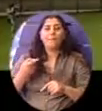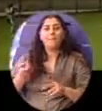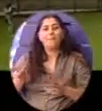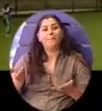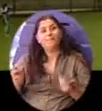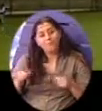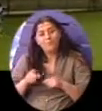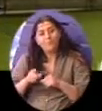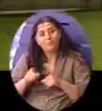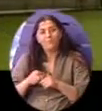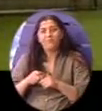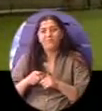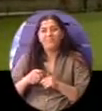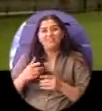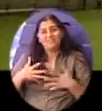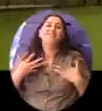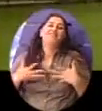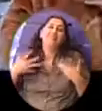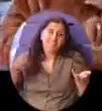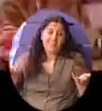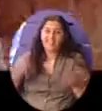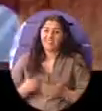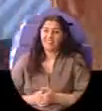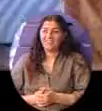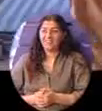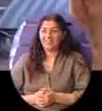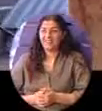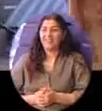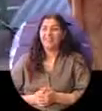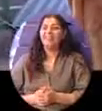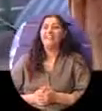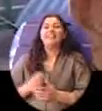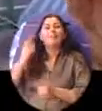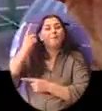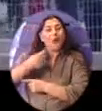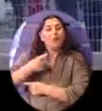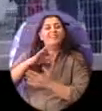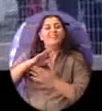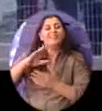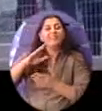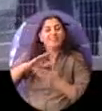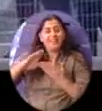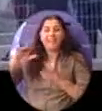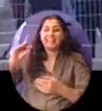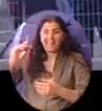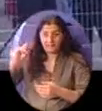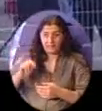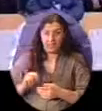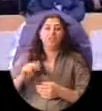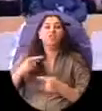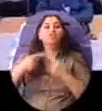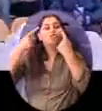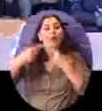של, את יודעת, של יותר פאן, יותר ספורט. האירוע נערך בחסות מלון גני דן בעיר לקראת יום ההתרמה הקרוב של